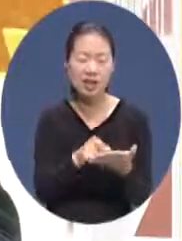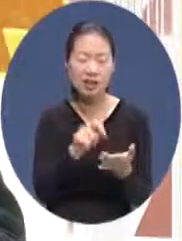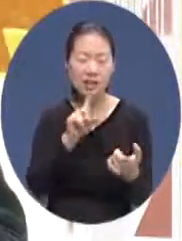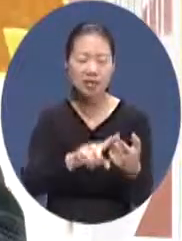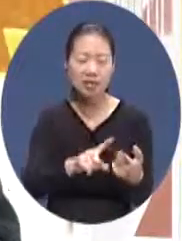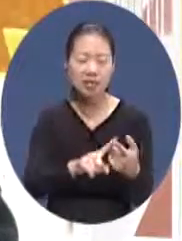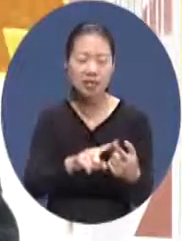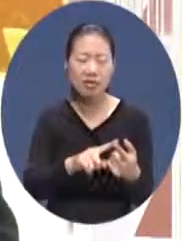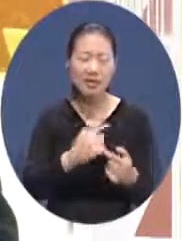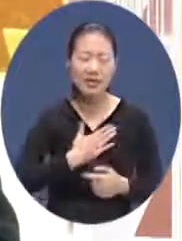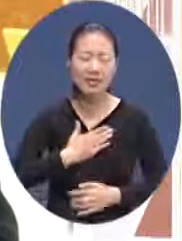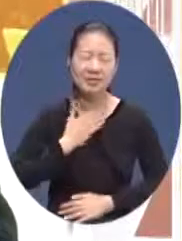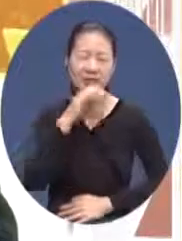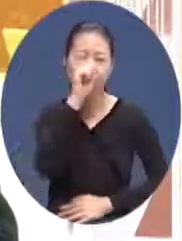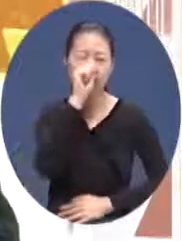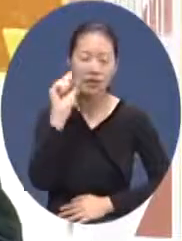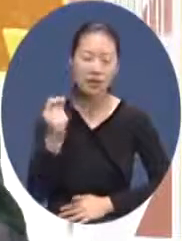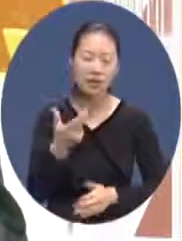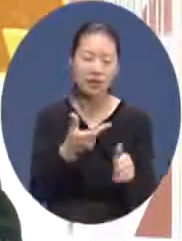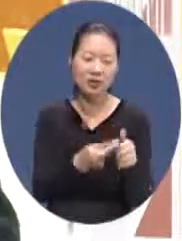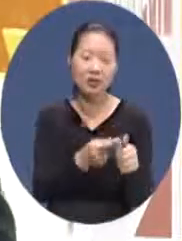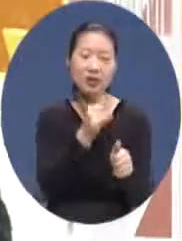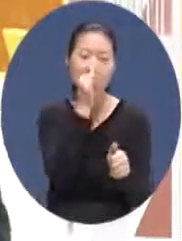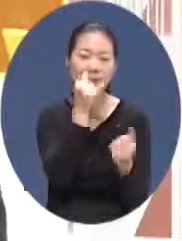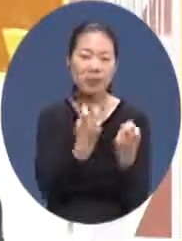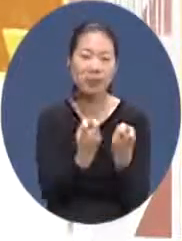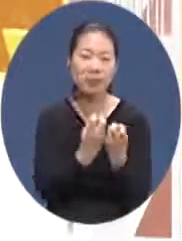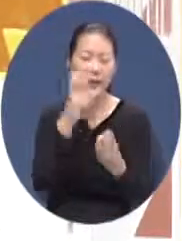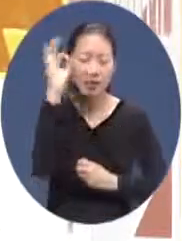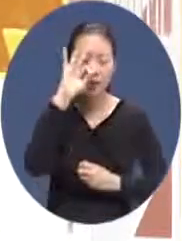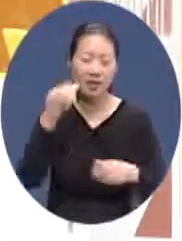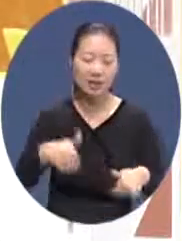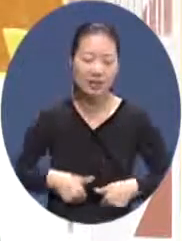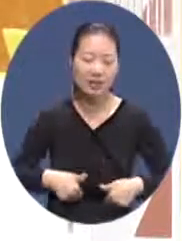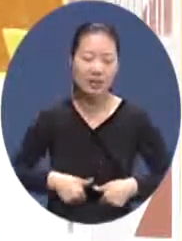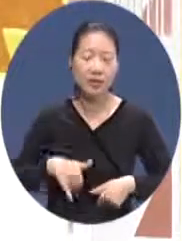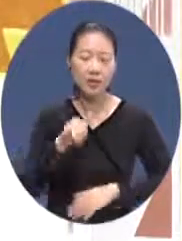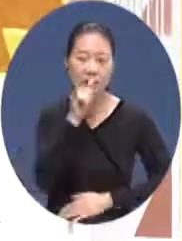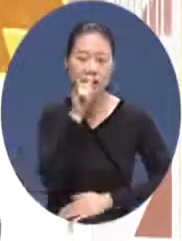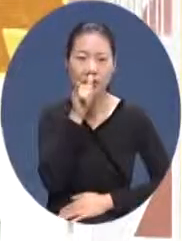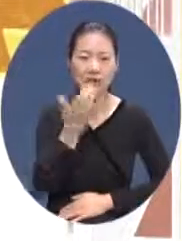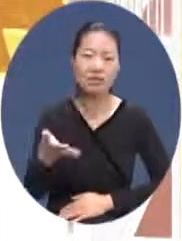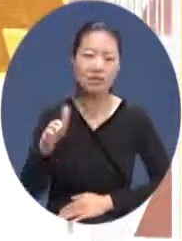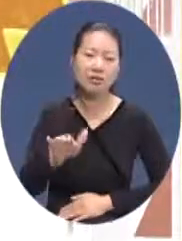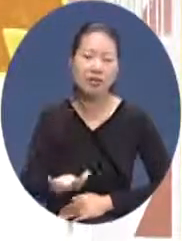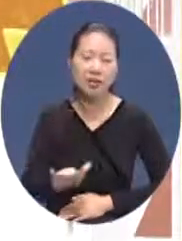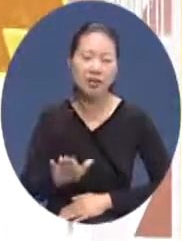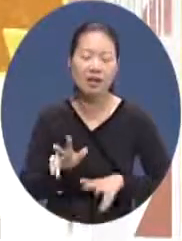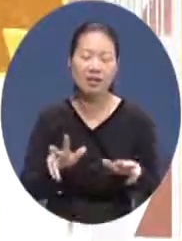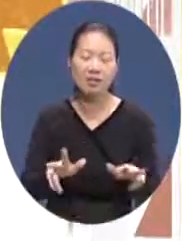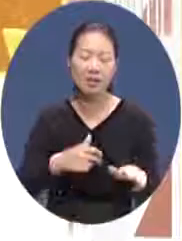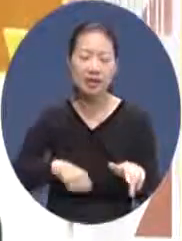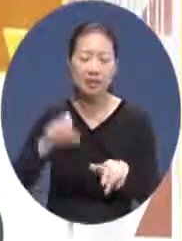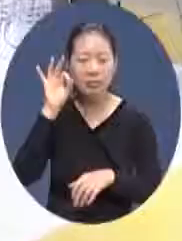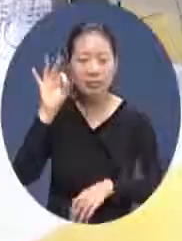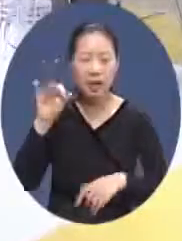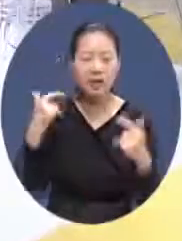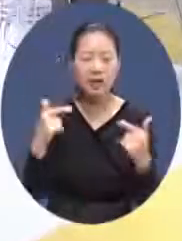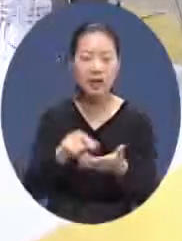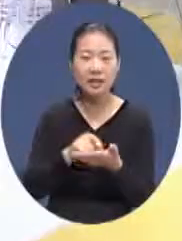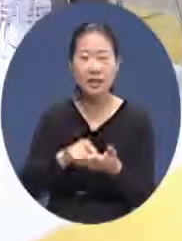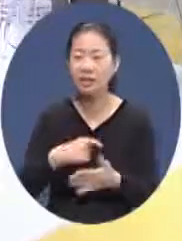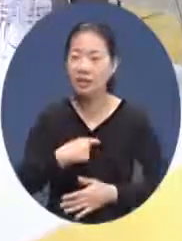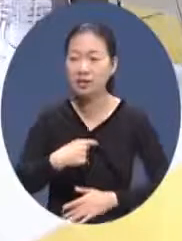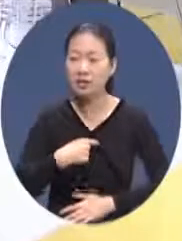좀 기분 좋게 동기를 부여시킬 수 있는 방법을 찾아야 될 것 같고 근데 이 예담이가 항상 쓰기를